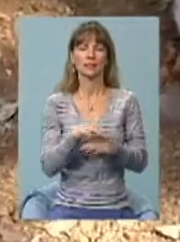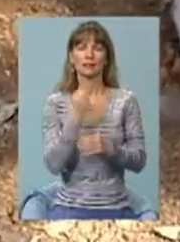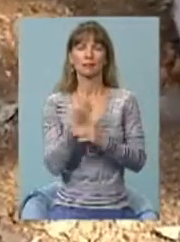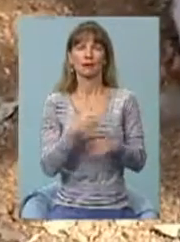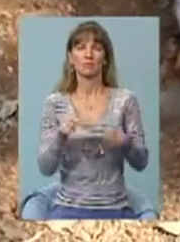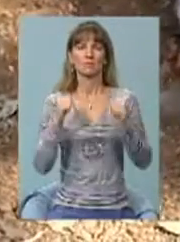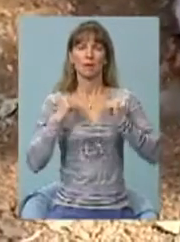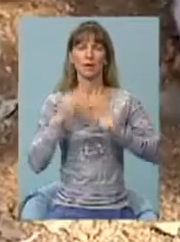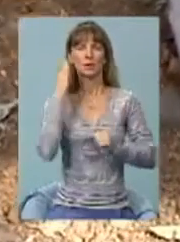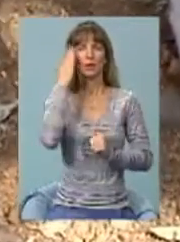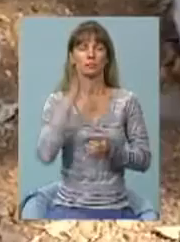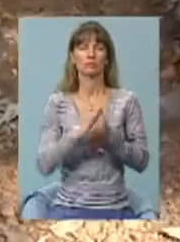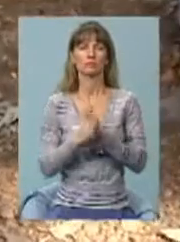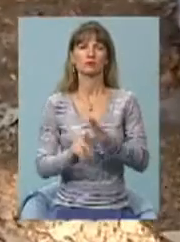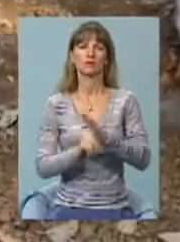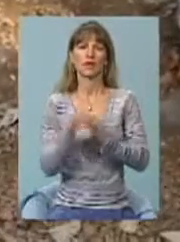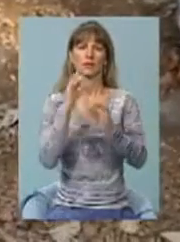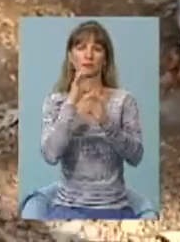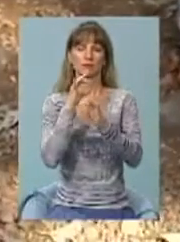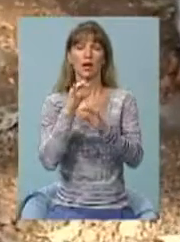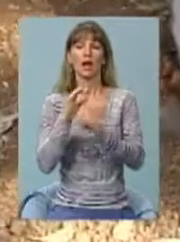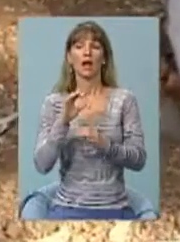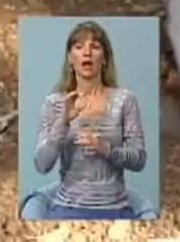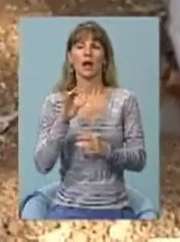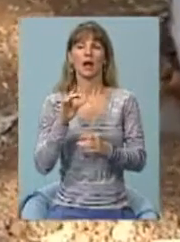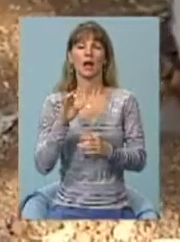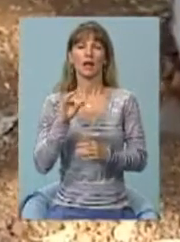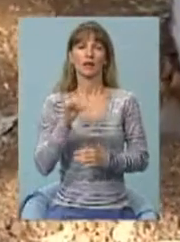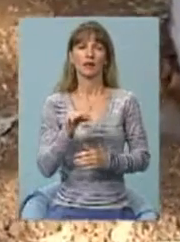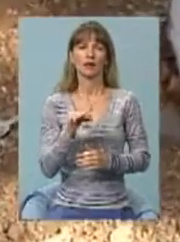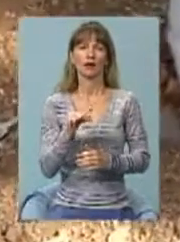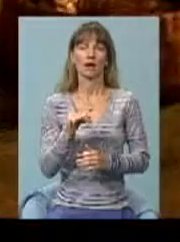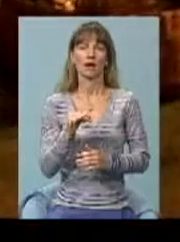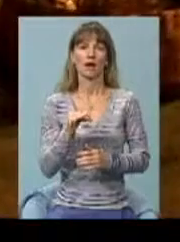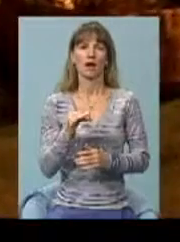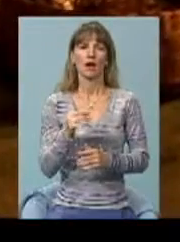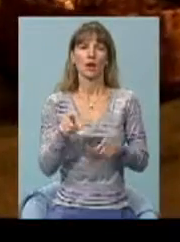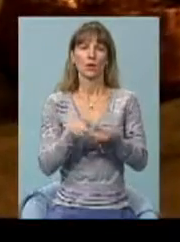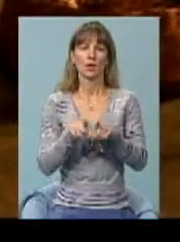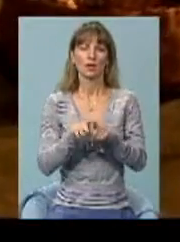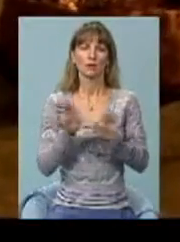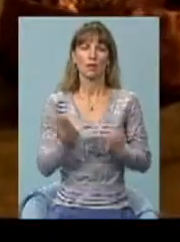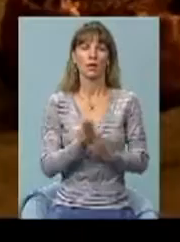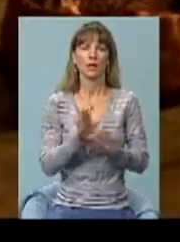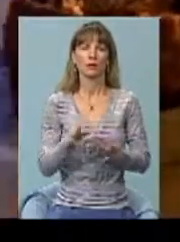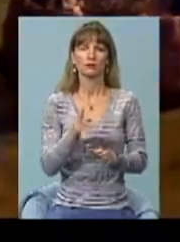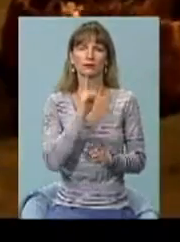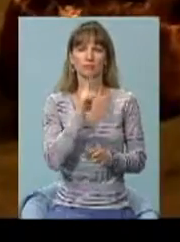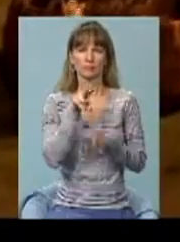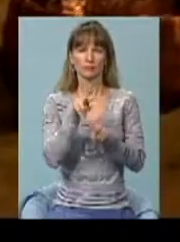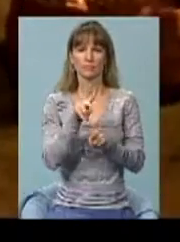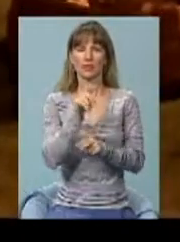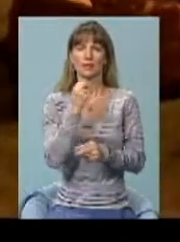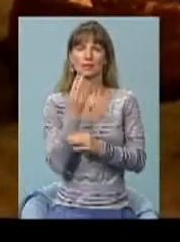стан. Для цього він починає грати на кларнеті або дудці – одноманітну мелодію, весь час не зводячи очей із змії,